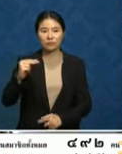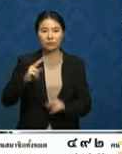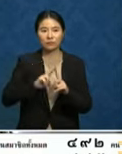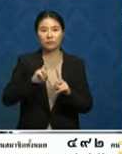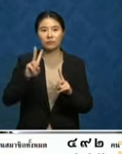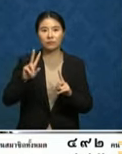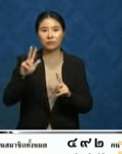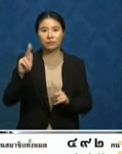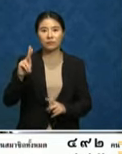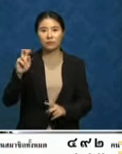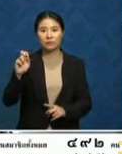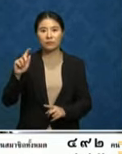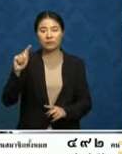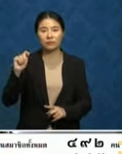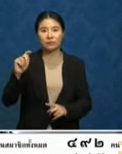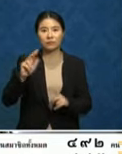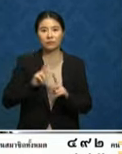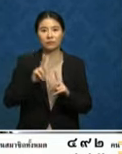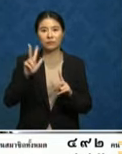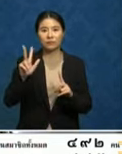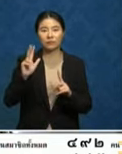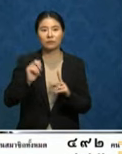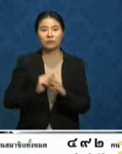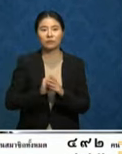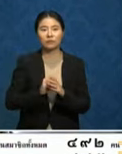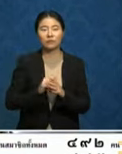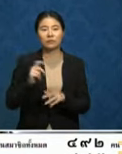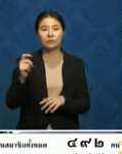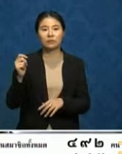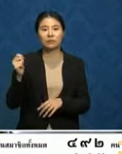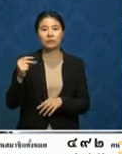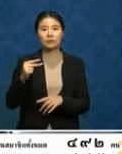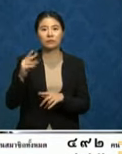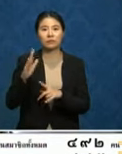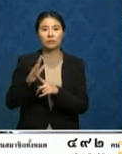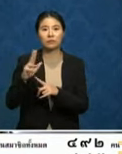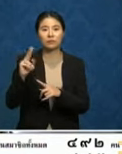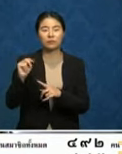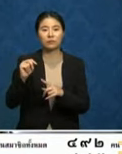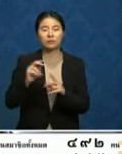กิธัญญาวาจา 3นางสาวทันทารี